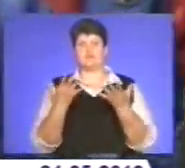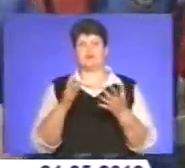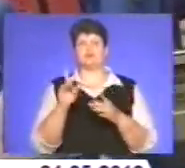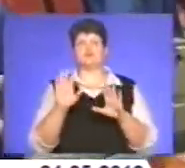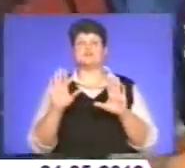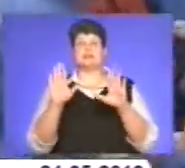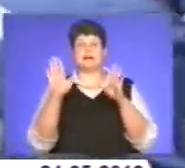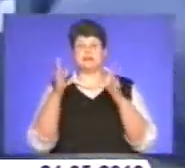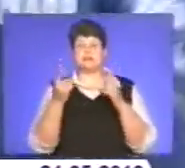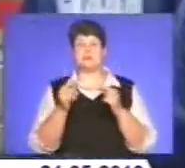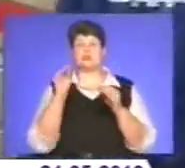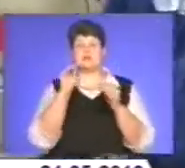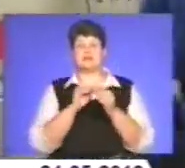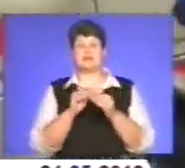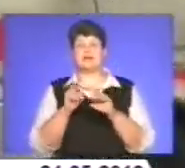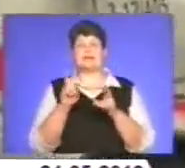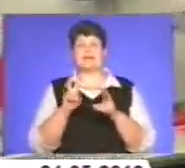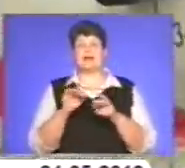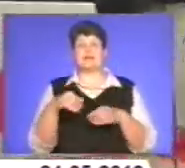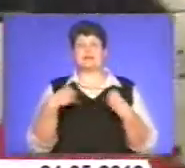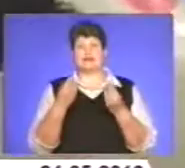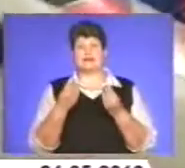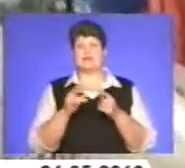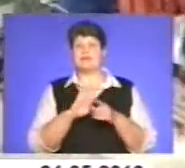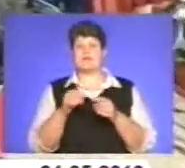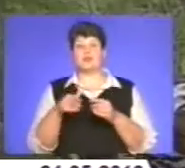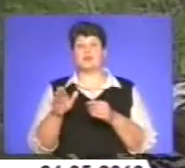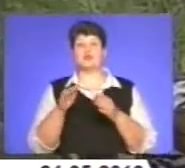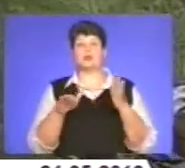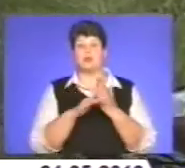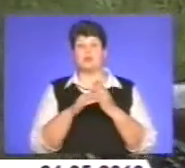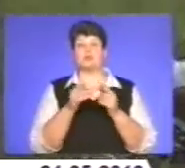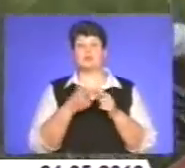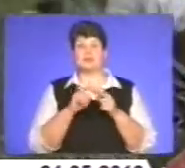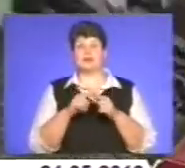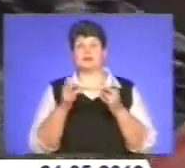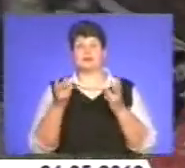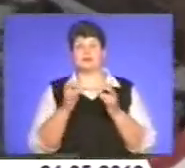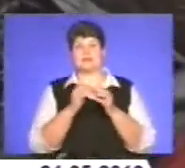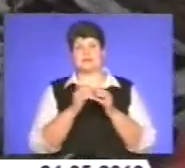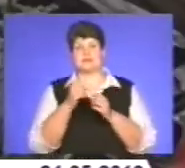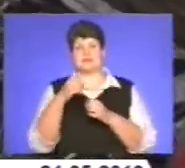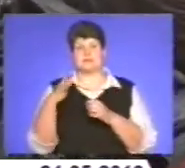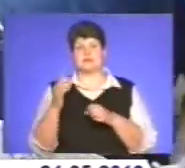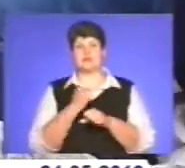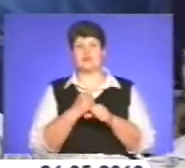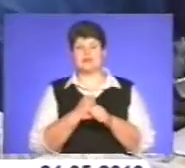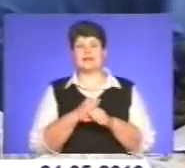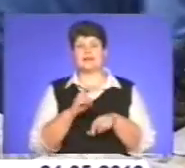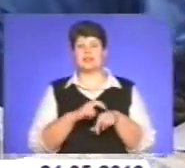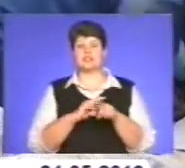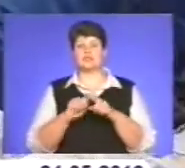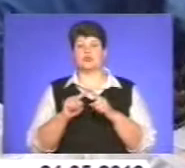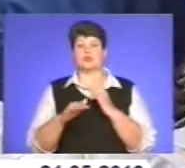сталося, поставити діагноз і надати невідкладну допомогу. На це команда медиків має 10 хвилин. Працювати лікарі швидкою мають спільно